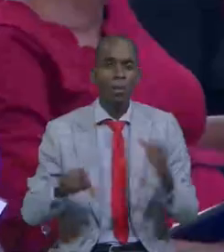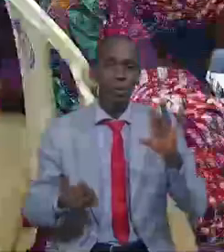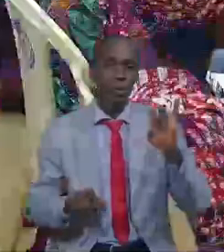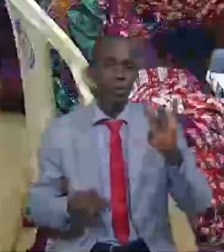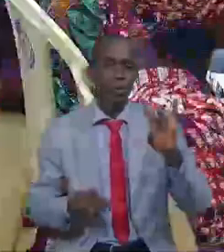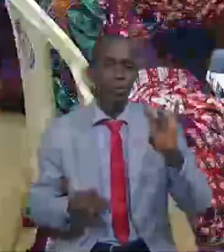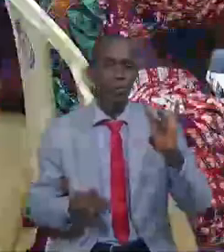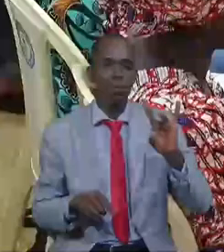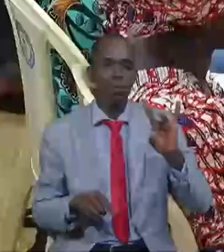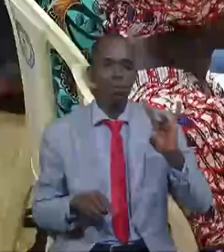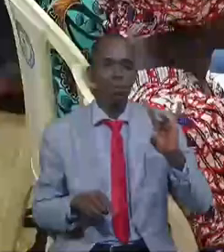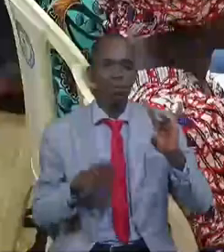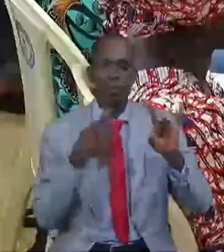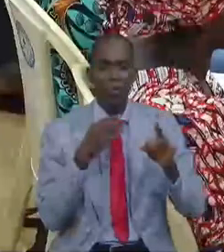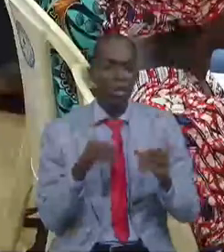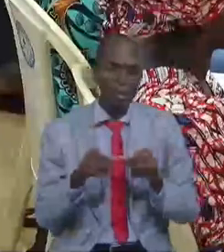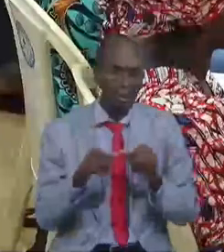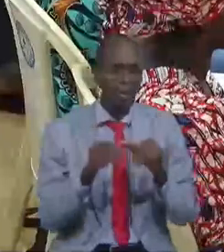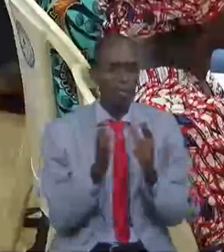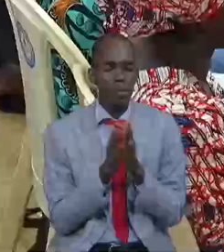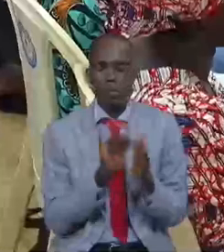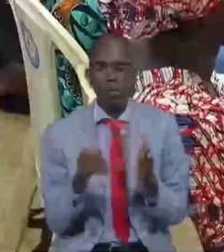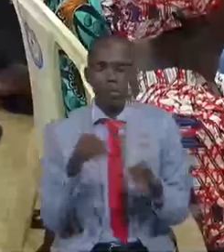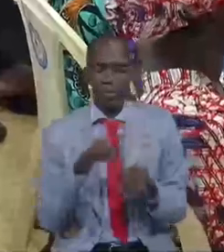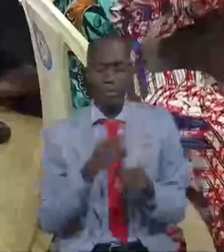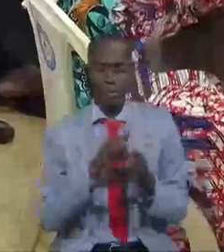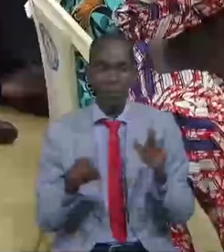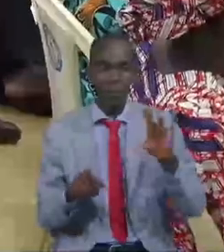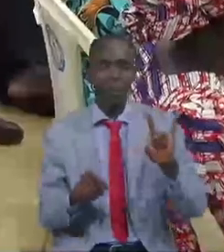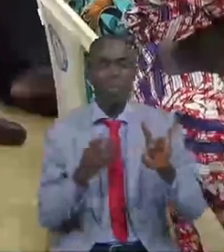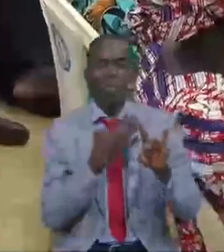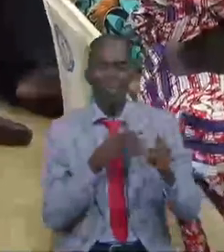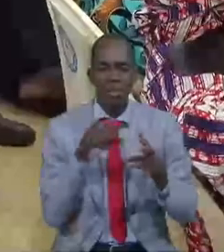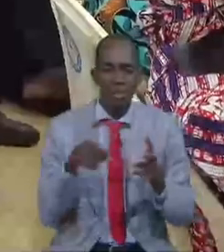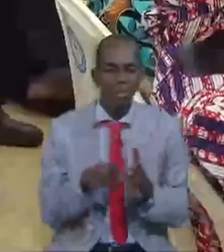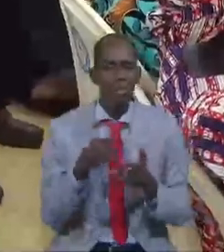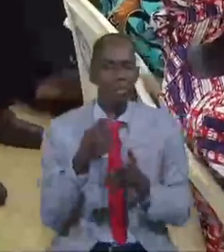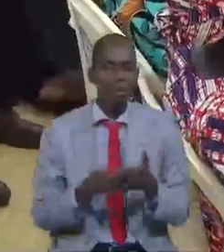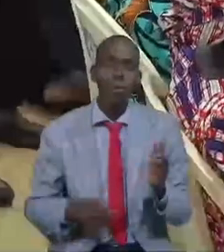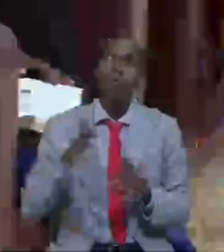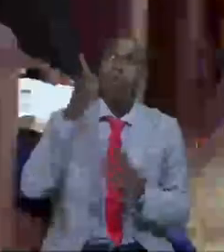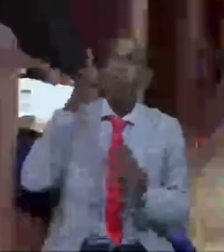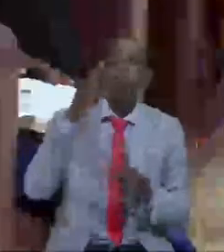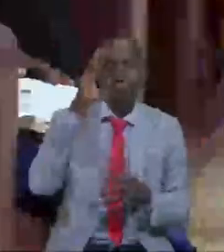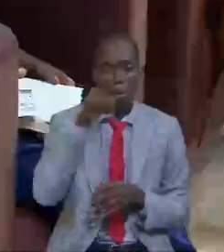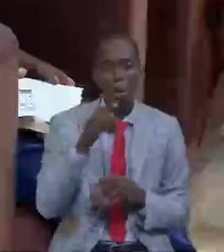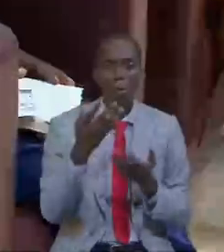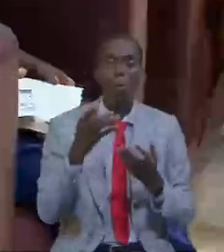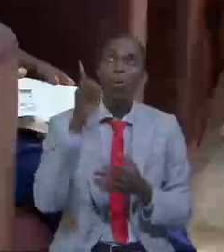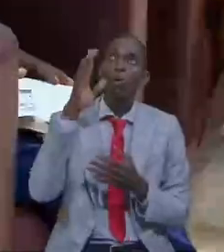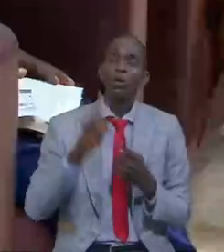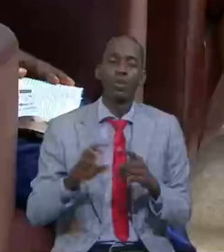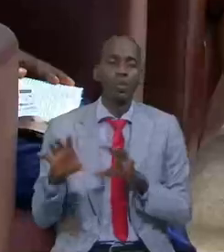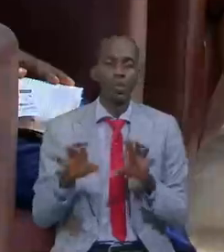il prie toujours, et voici ce qu'il voulait, que le Dieu Tout-Puissant fasse, annonce-moi